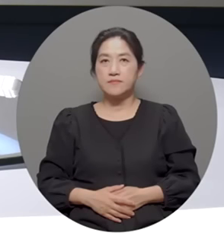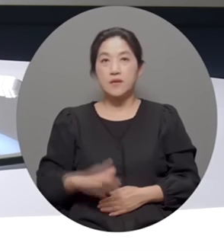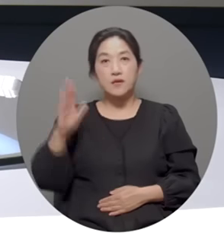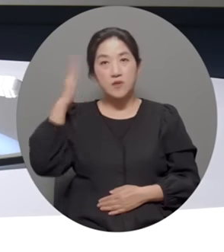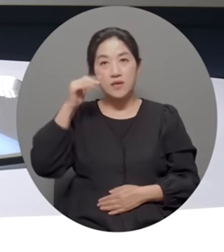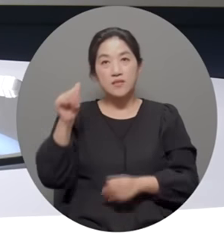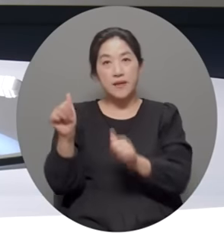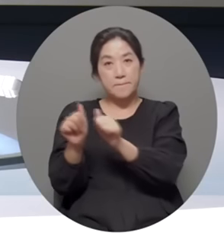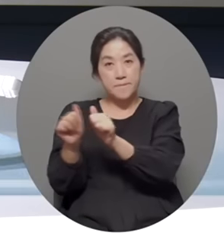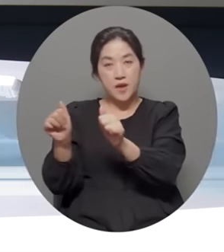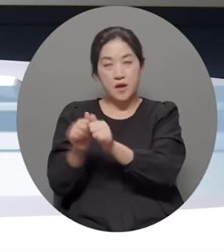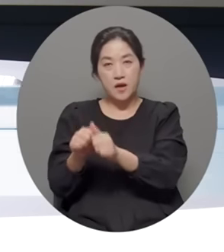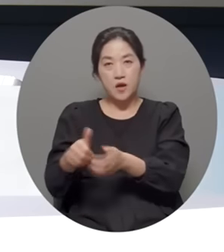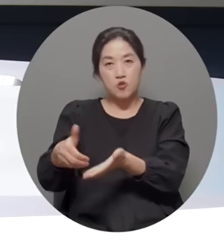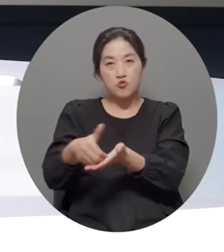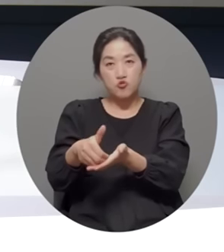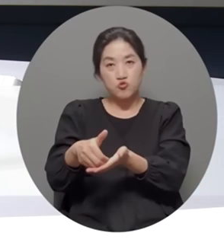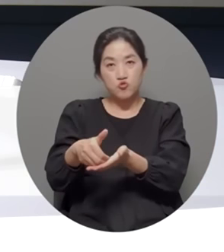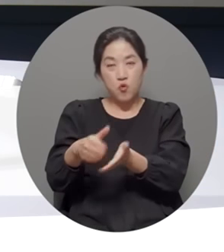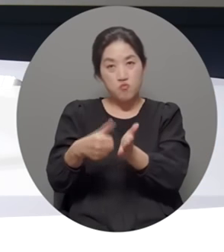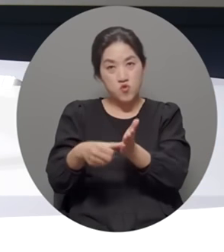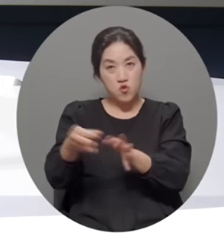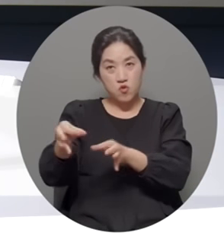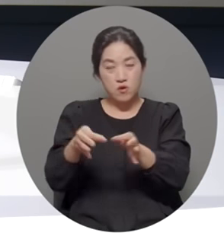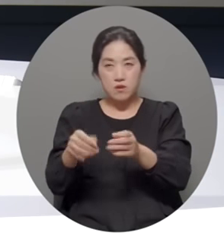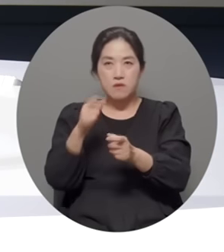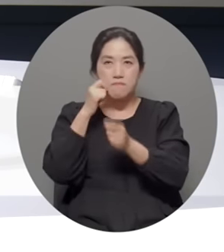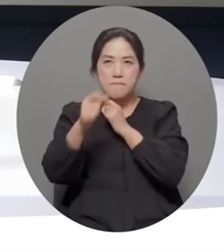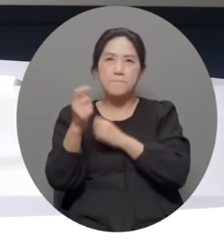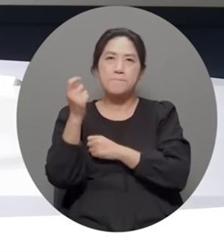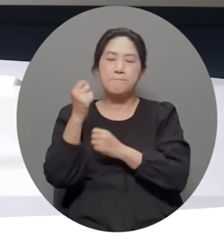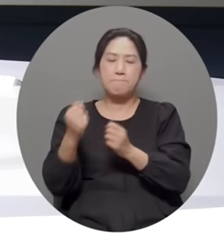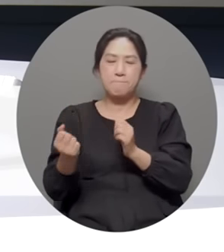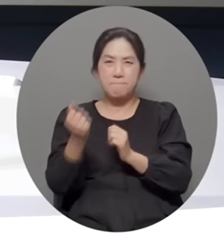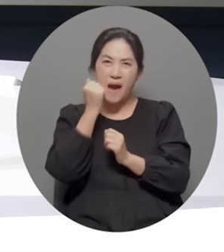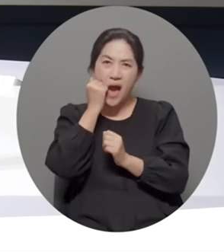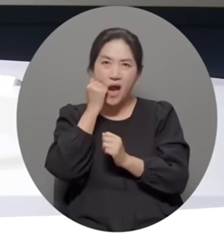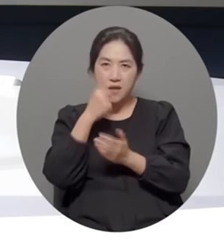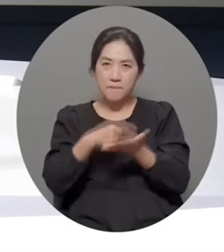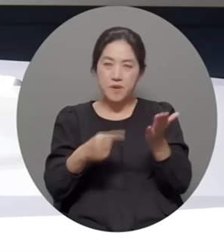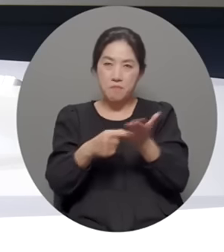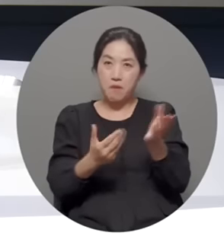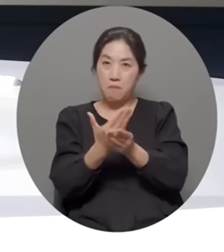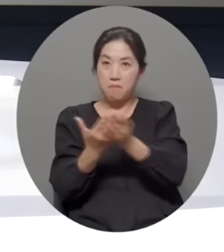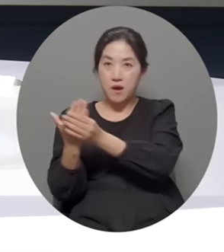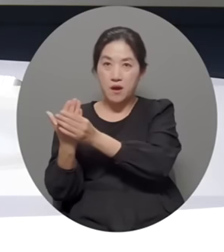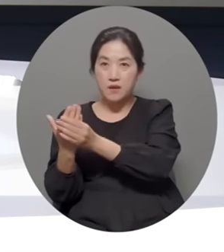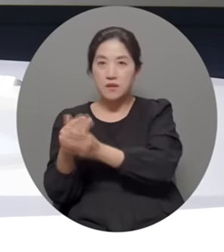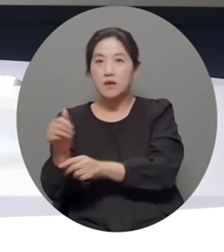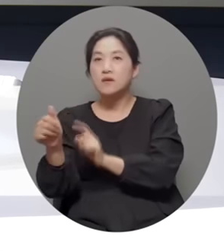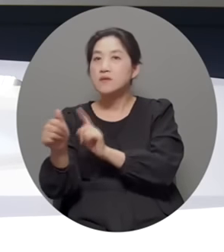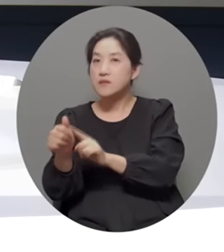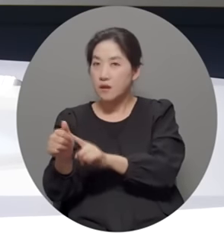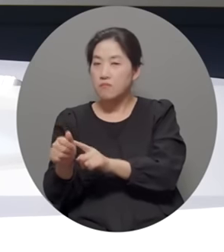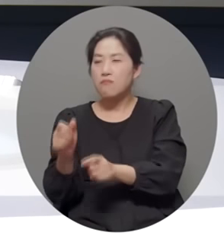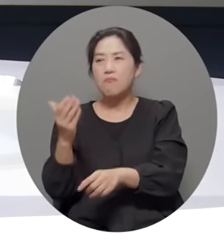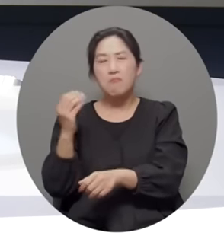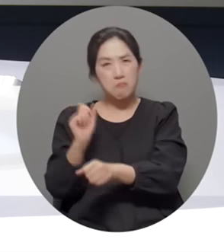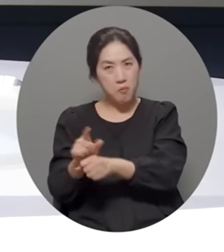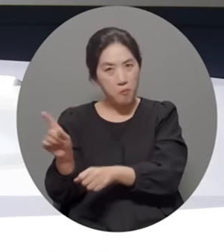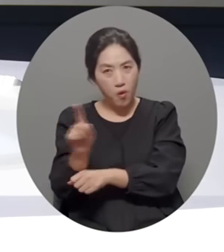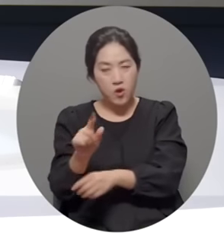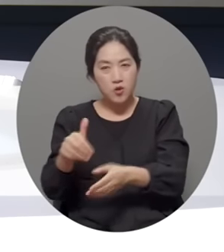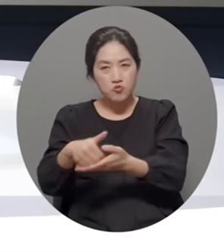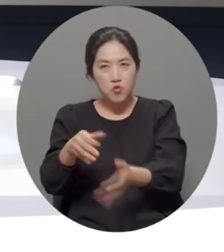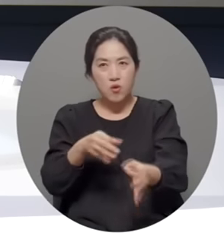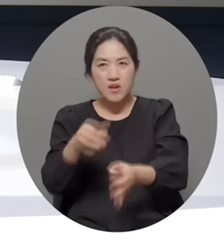최근 한 남성으로부터 중고거래 사기를 당했다는 피해자들이 속출하고 있습니다. 그런데 이 남성은 이미 중고거래 사기